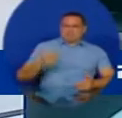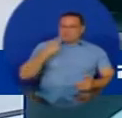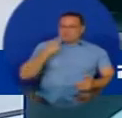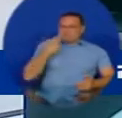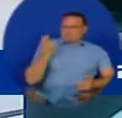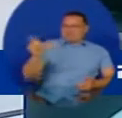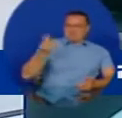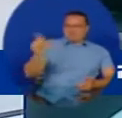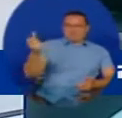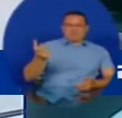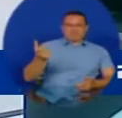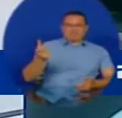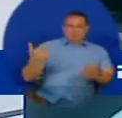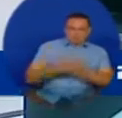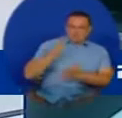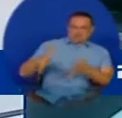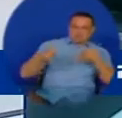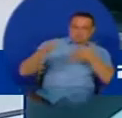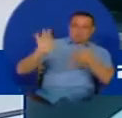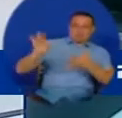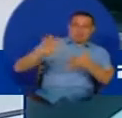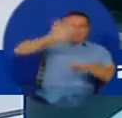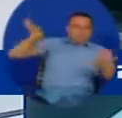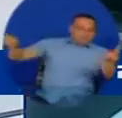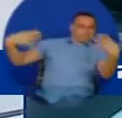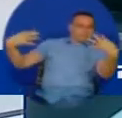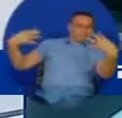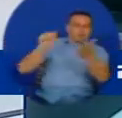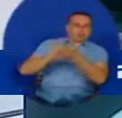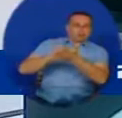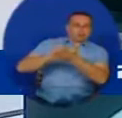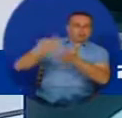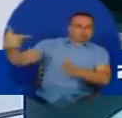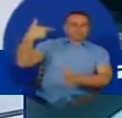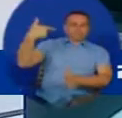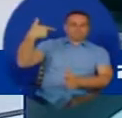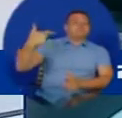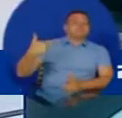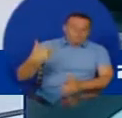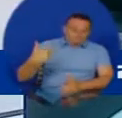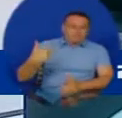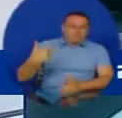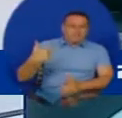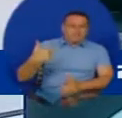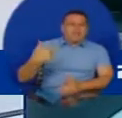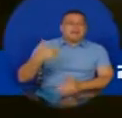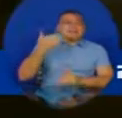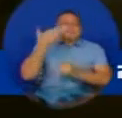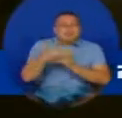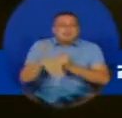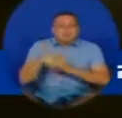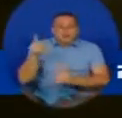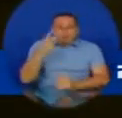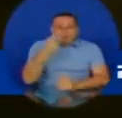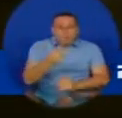יותר חדשניים וגם בוטים כדי לקבל תשומת לב, ומקבלים בסוף את התשומת לב על הדרך ולא על המהות. בסוף את רואה